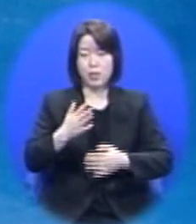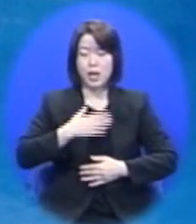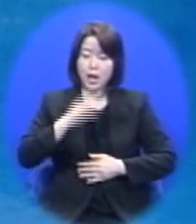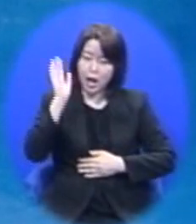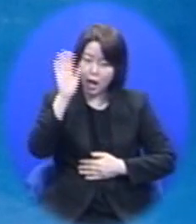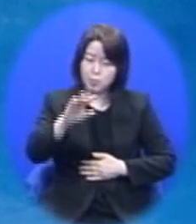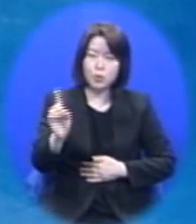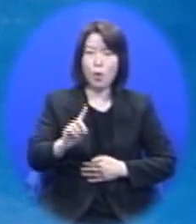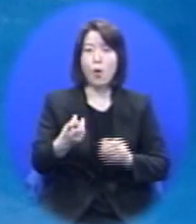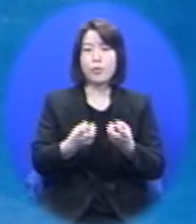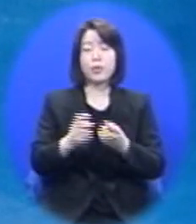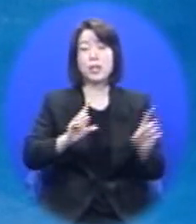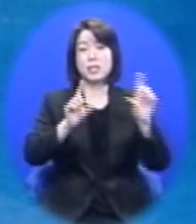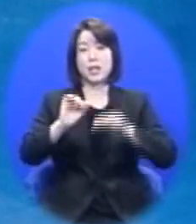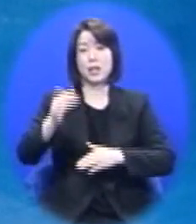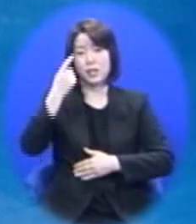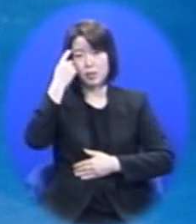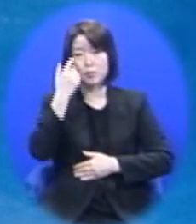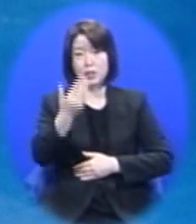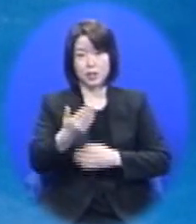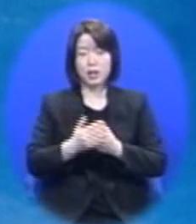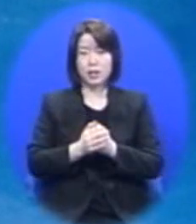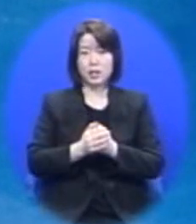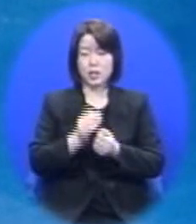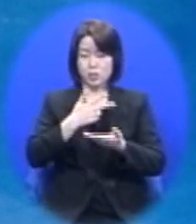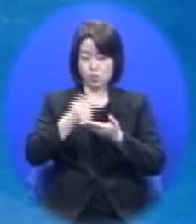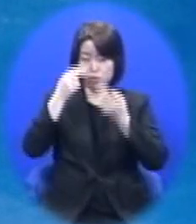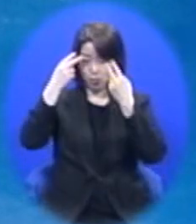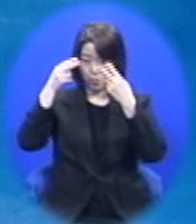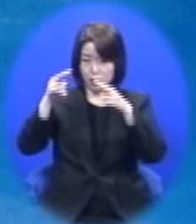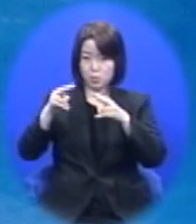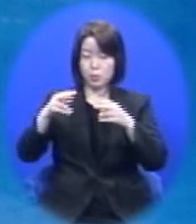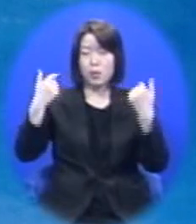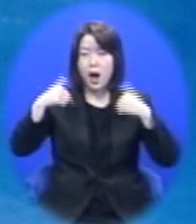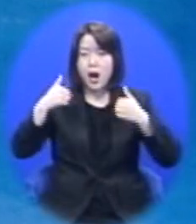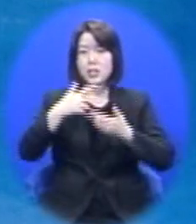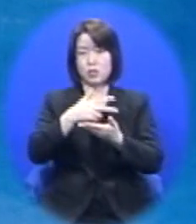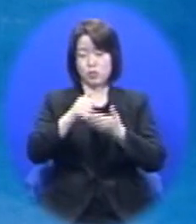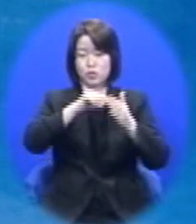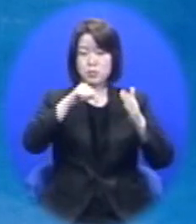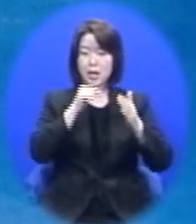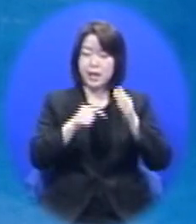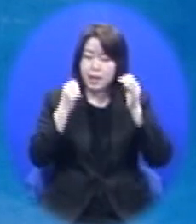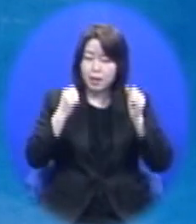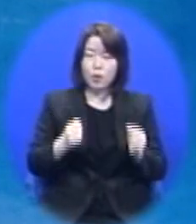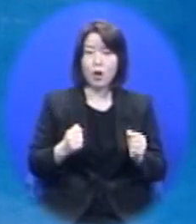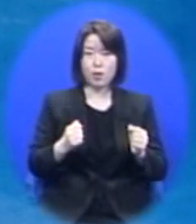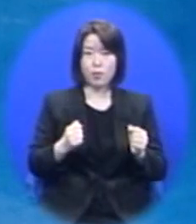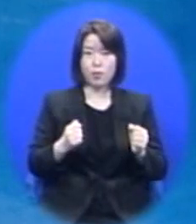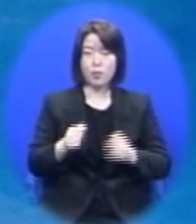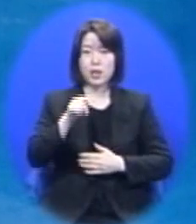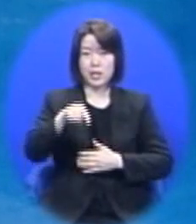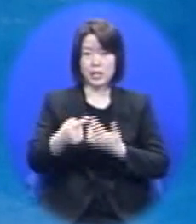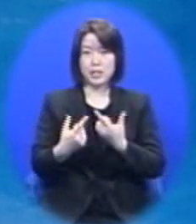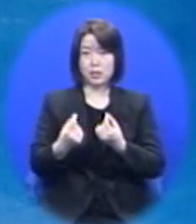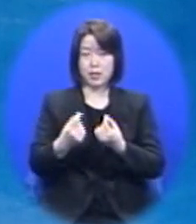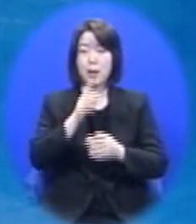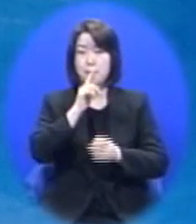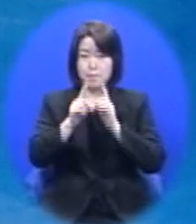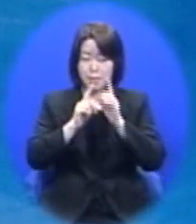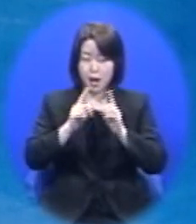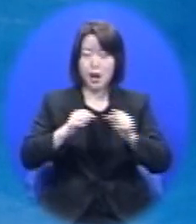하는 것입니까? 주님을 바라보고 늘 주님 안에 거하시고 그렇게 말도 하고